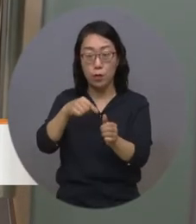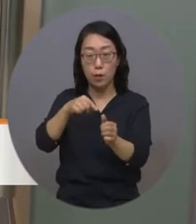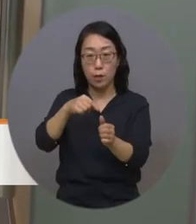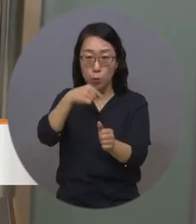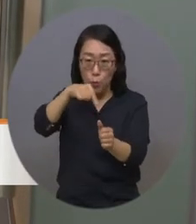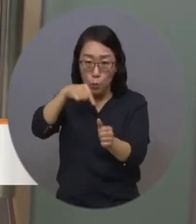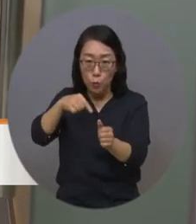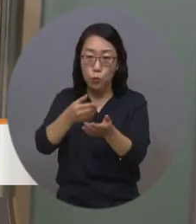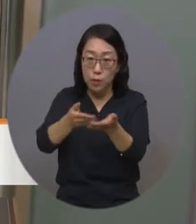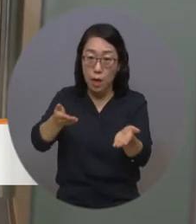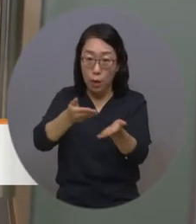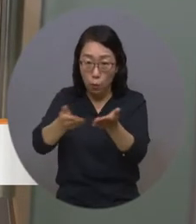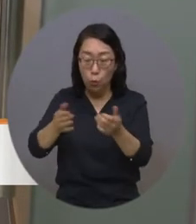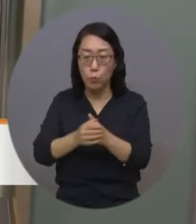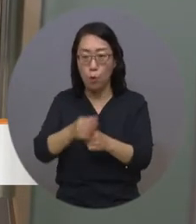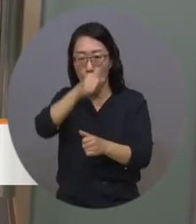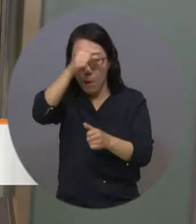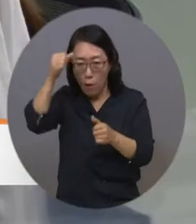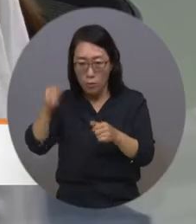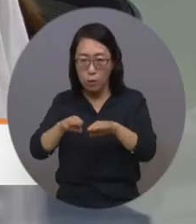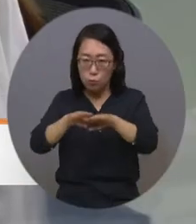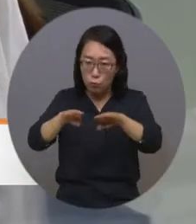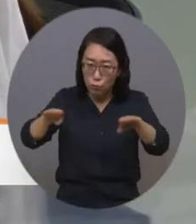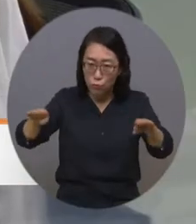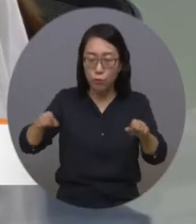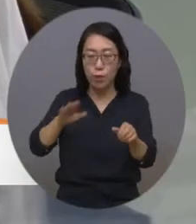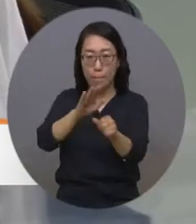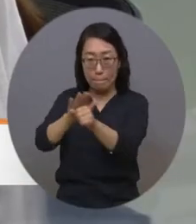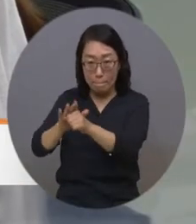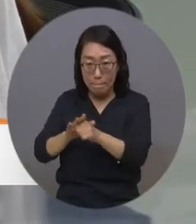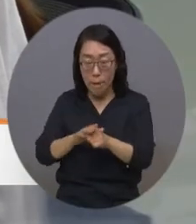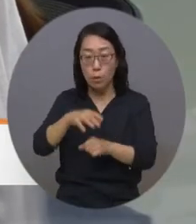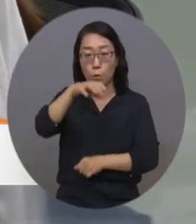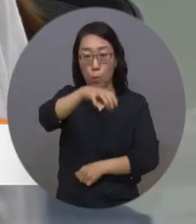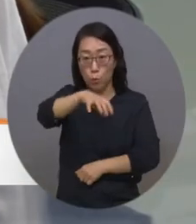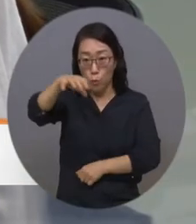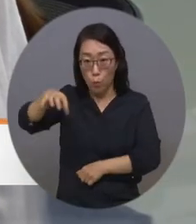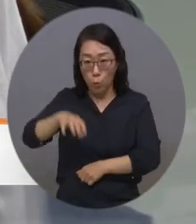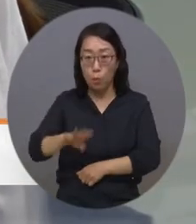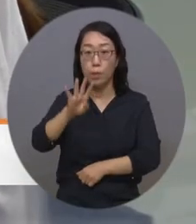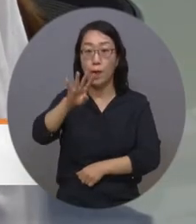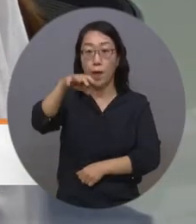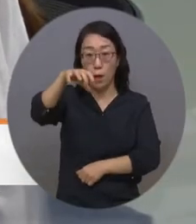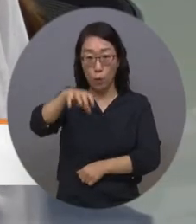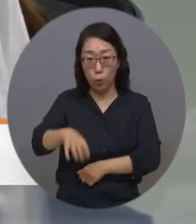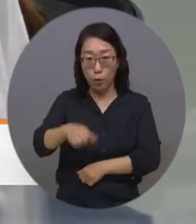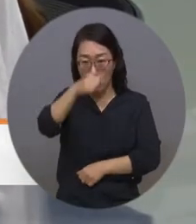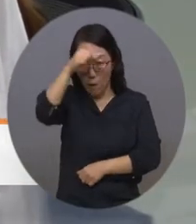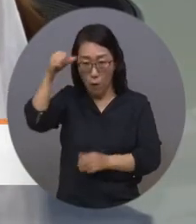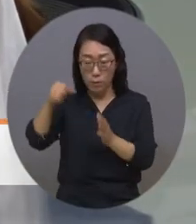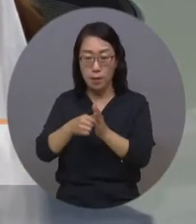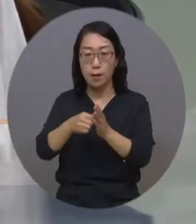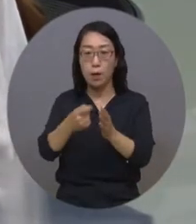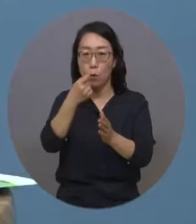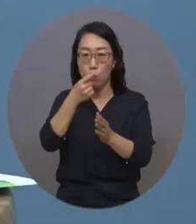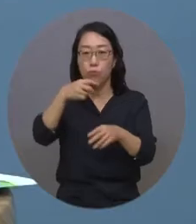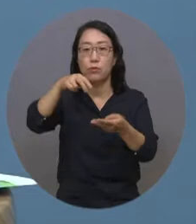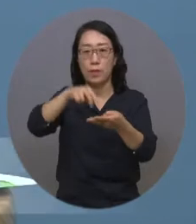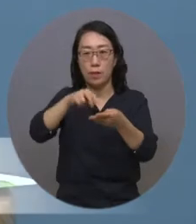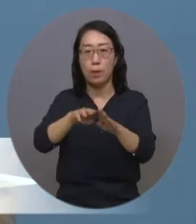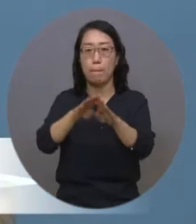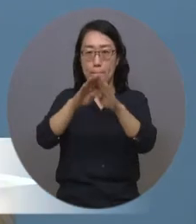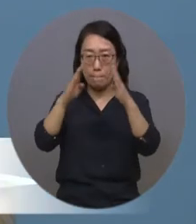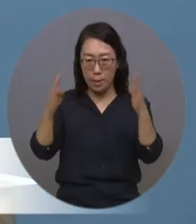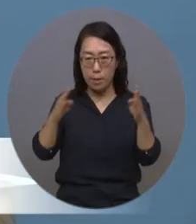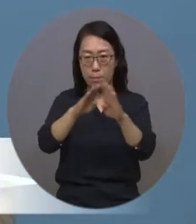지역별 균등한 평생학습 기회 확대를 위해 권역별 네 곳에 맞춤형 평생학습센터를 열었습니다.